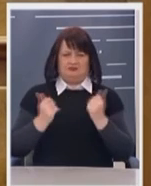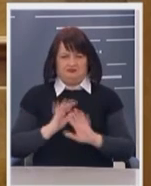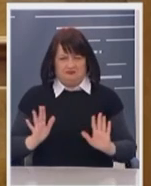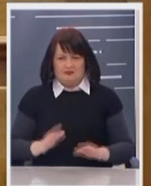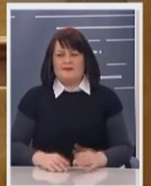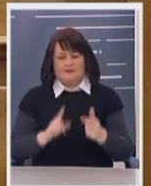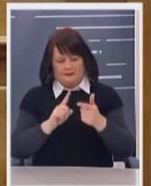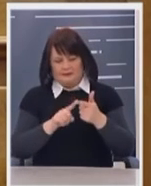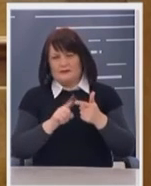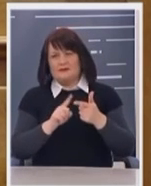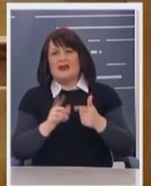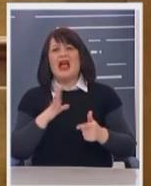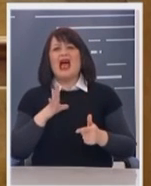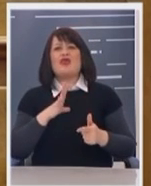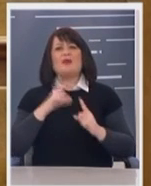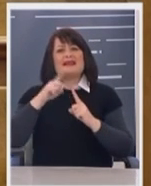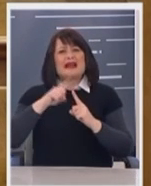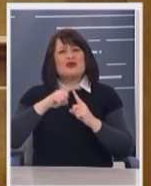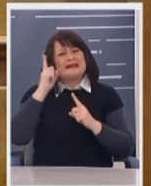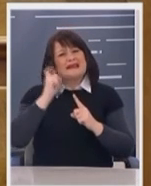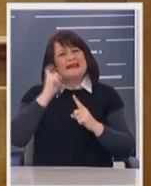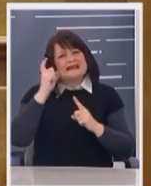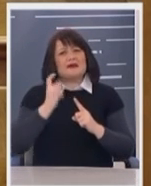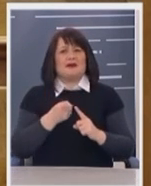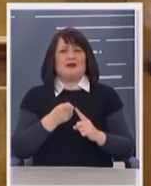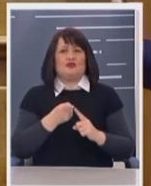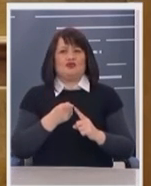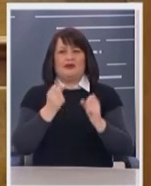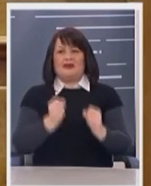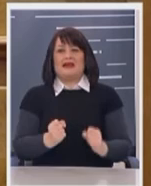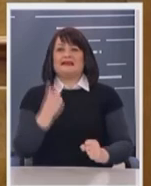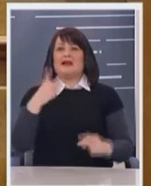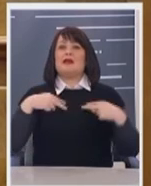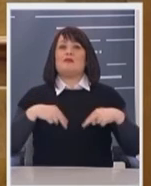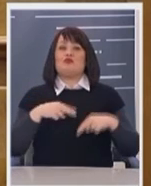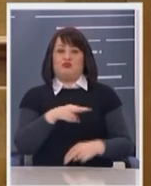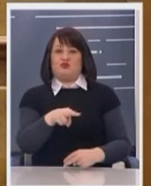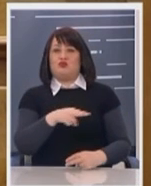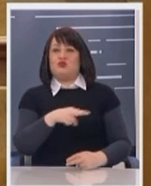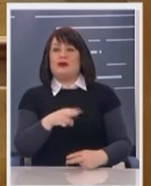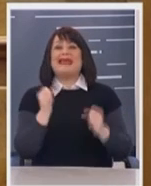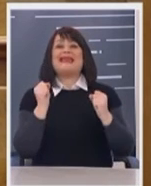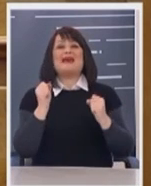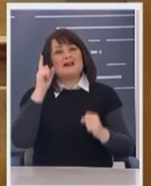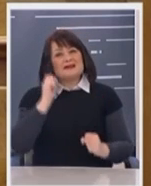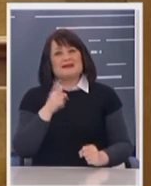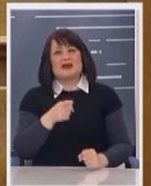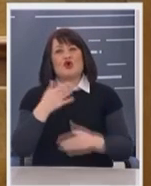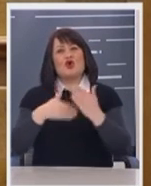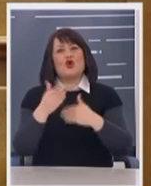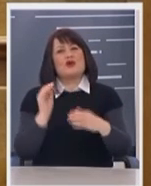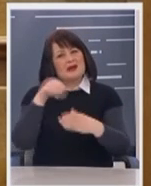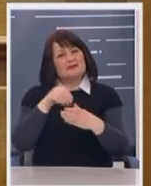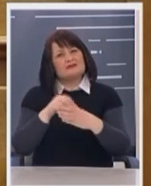έχουμε βάλει ανθρώπους με τεχνοκρατική επάρκεια. Οι δύο υπουργοί είναι άνθρωποι της υγείας, με χρόνια